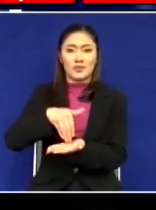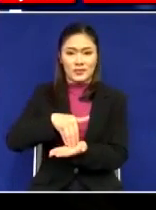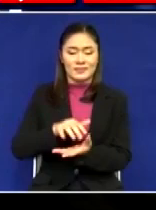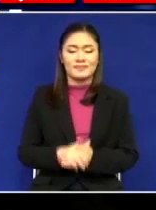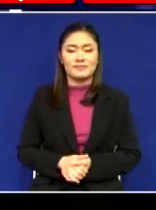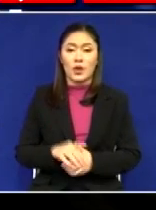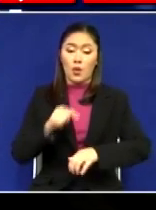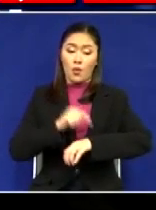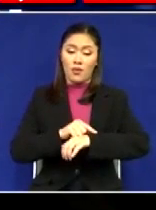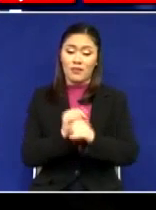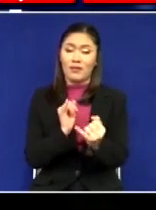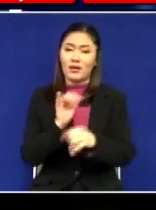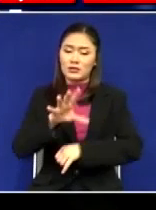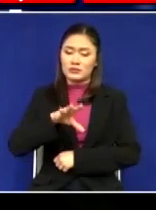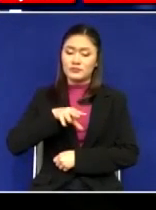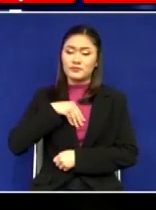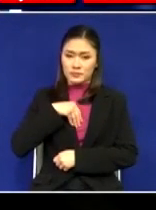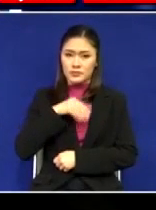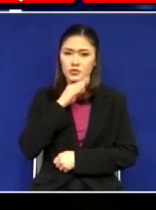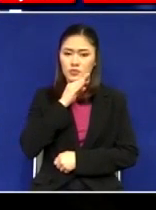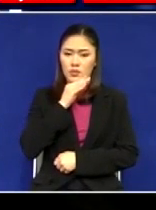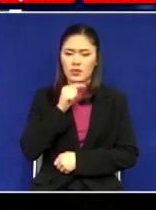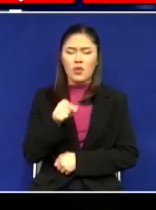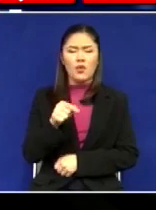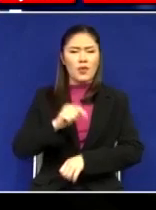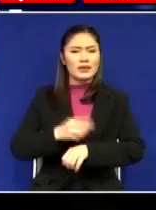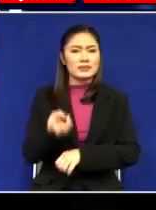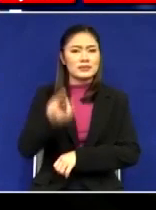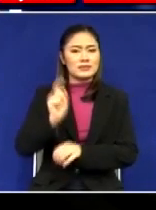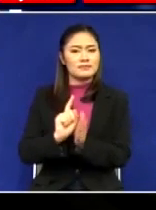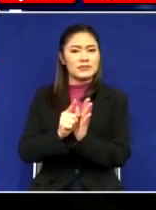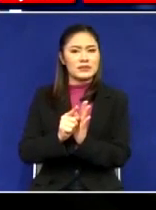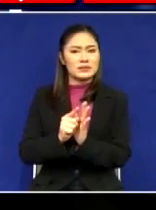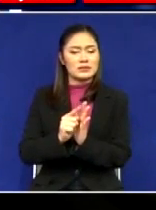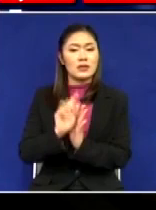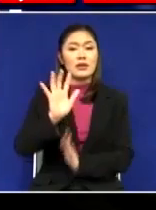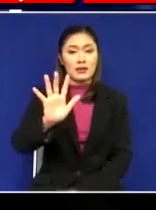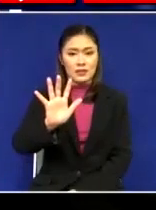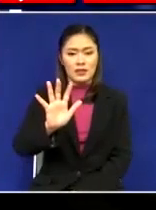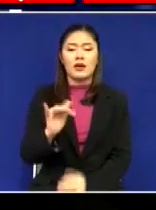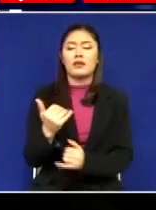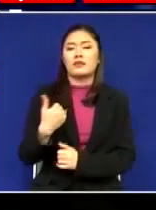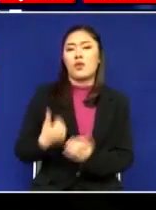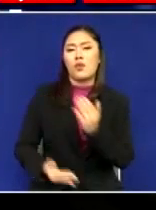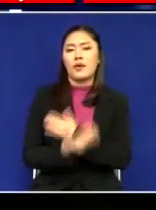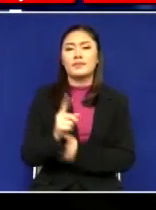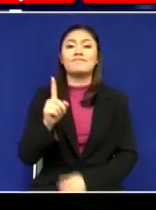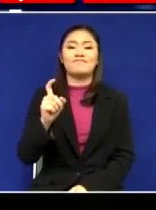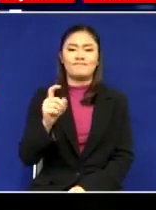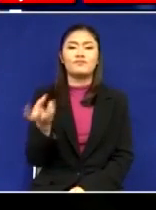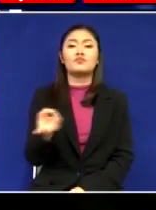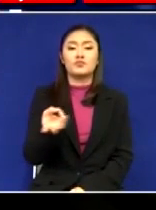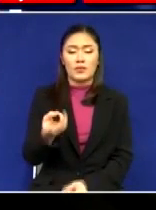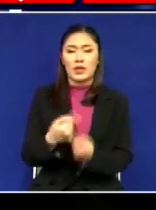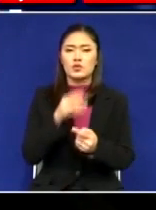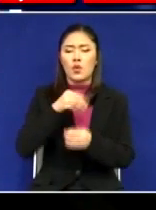ยะเวลาของการสัมผัสนะครับถ้าเราใช้บริการสั้นๆนะครับเพียงไม่กี่นาทีสั้นกว่า5นาทีพวกนี้ก็ถือว่าเสี่ยงต่ำแต่ถ้าจะต้อง